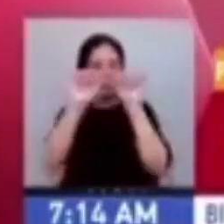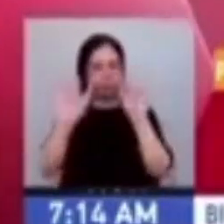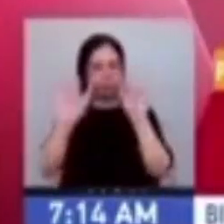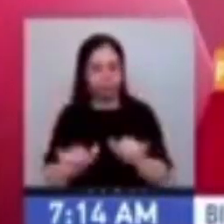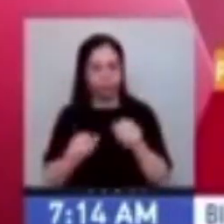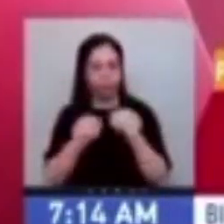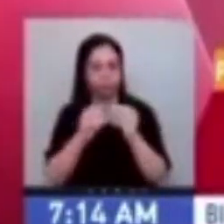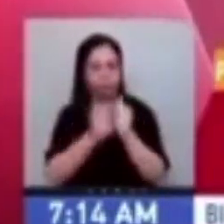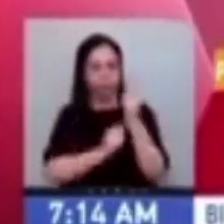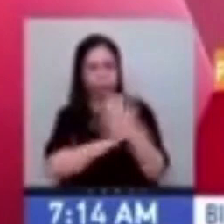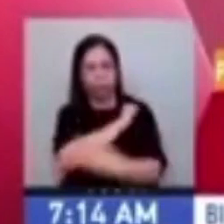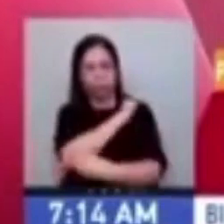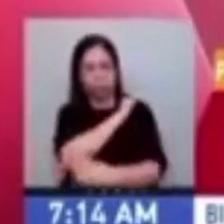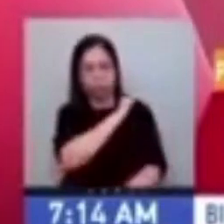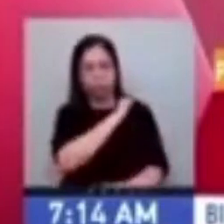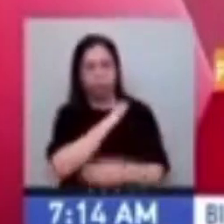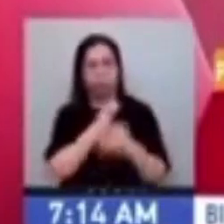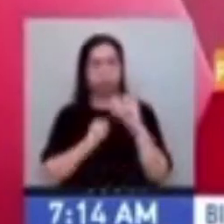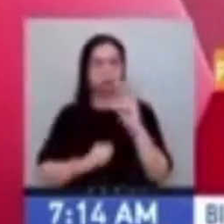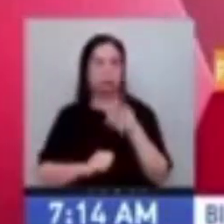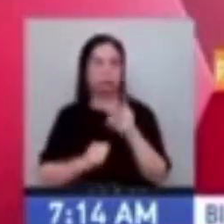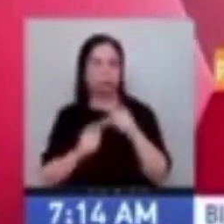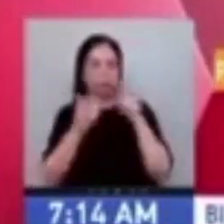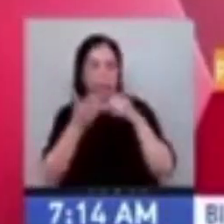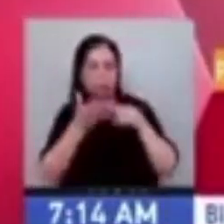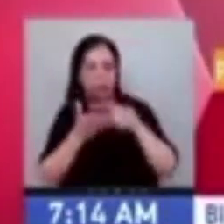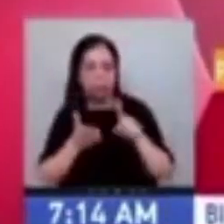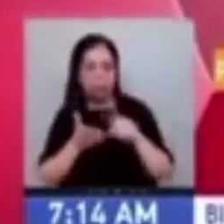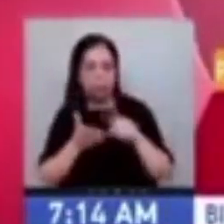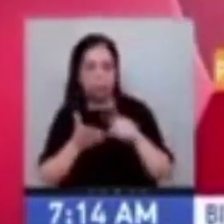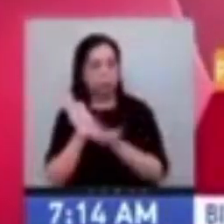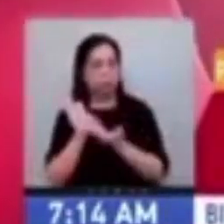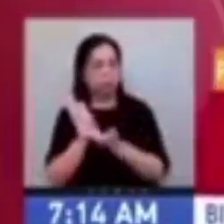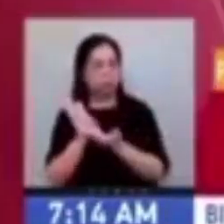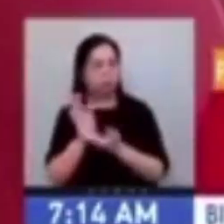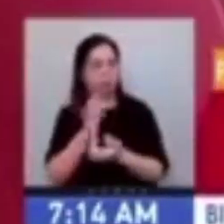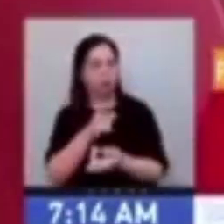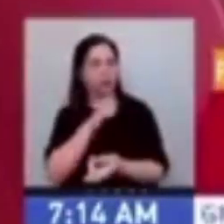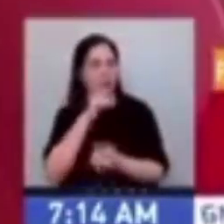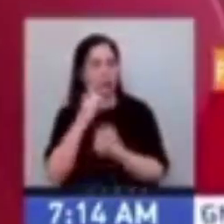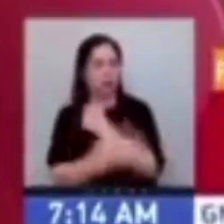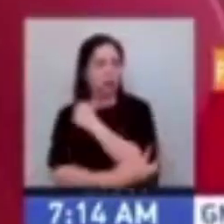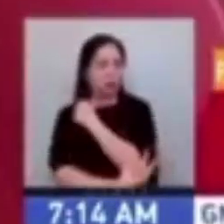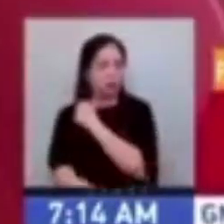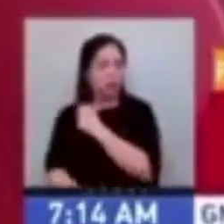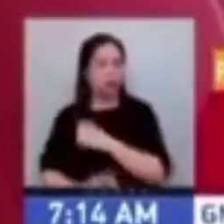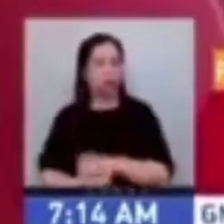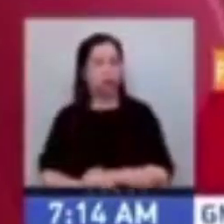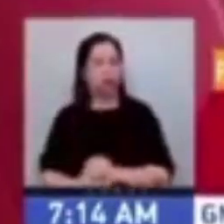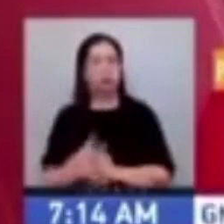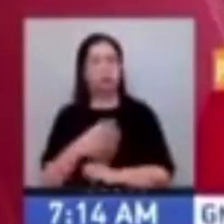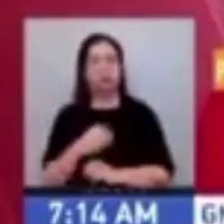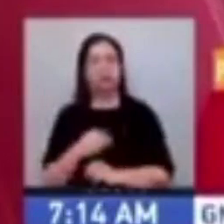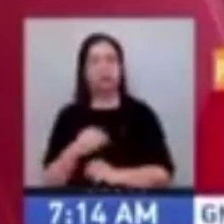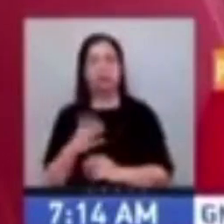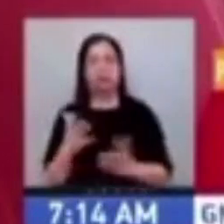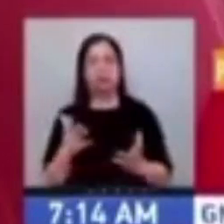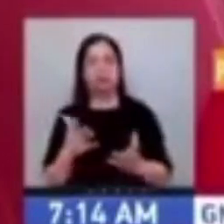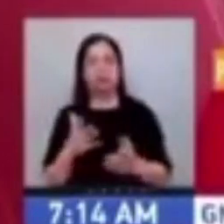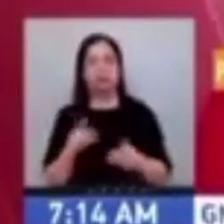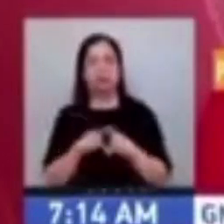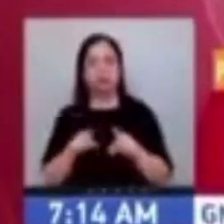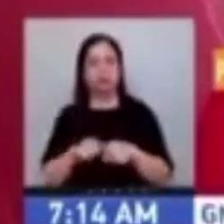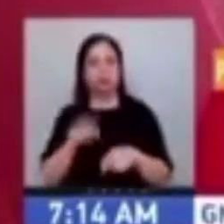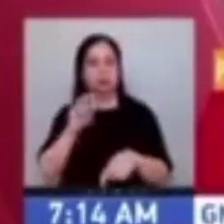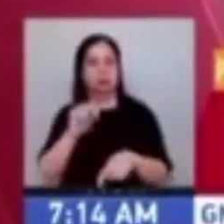Poor. Ikalawa, siyempre, sa validation nyo, mapapatunayan nga po na kayo'y mahirap. Ano po? At doon, bukod doon, ay kailangan